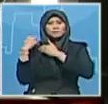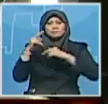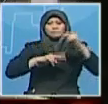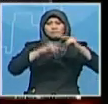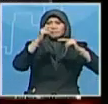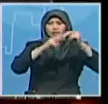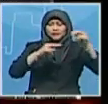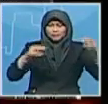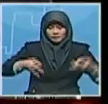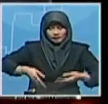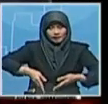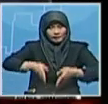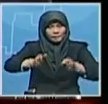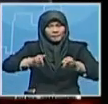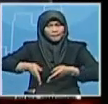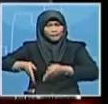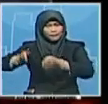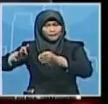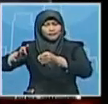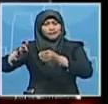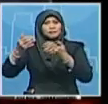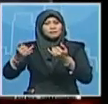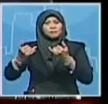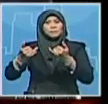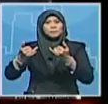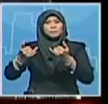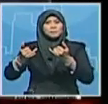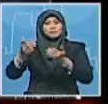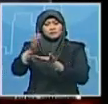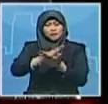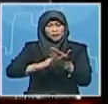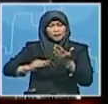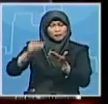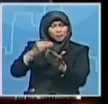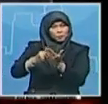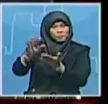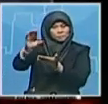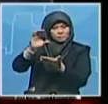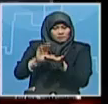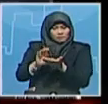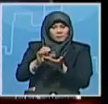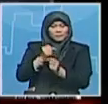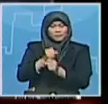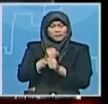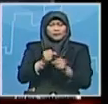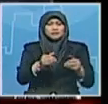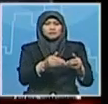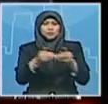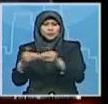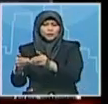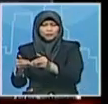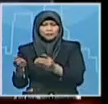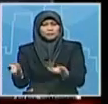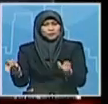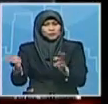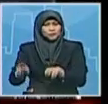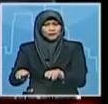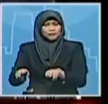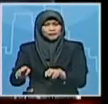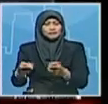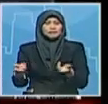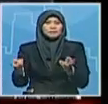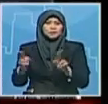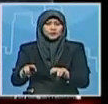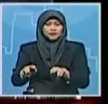membina jalan. Yang peruntukan yang kita dapat ialah sebahagiannya untuk kerja-kerja sambungan. Sebab kontrak, misalnya kata kontrak